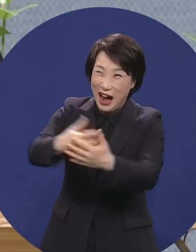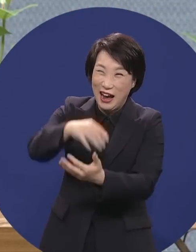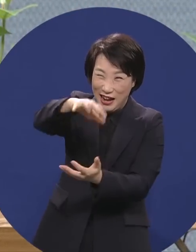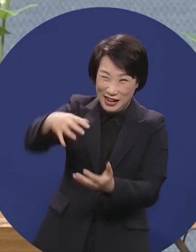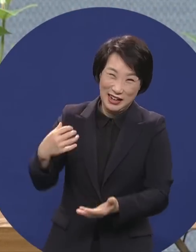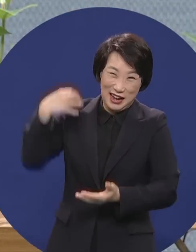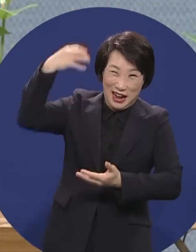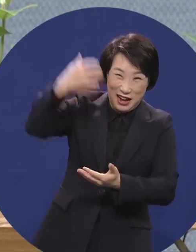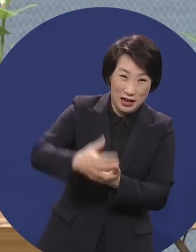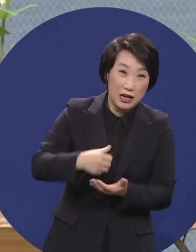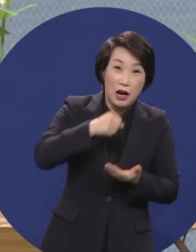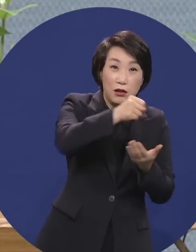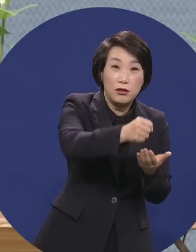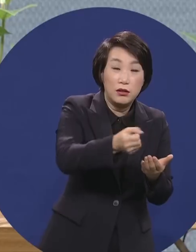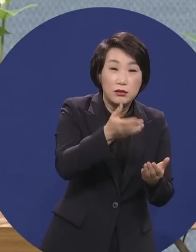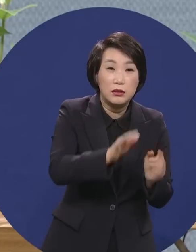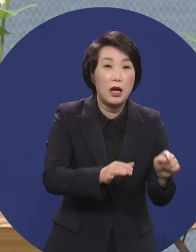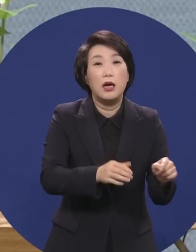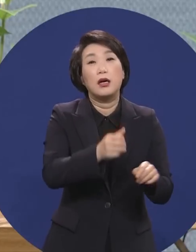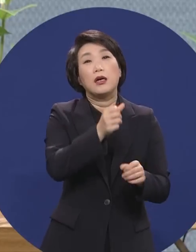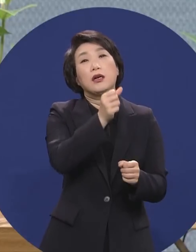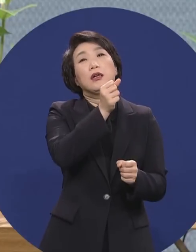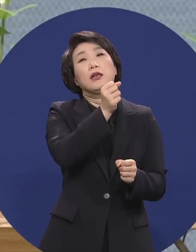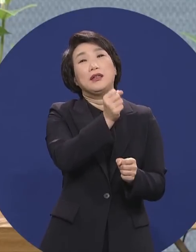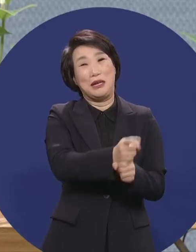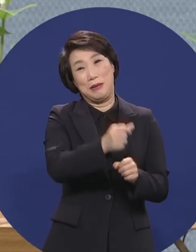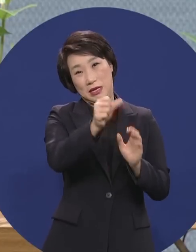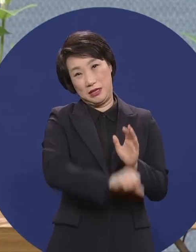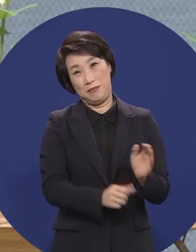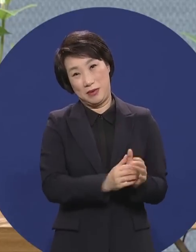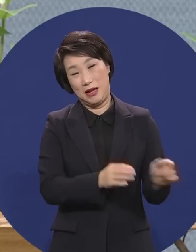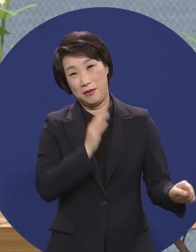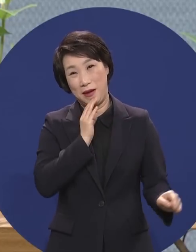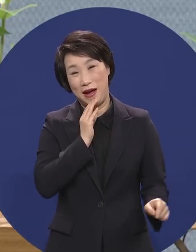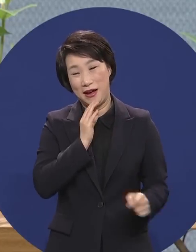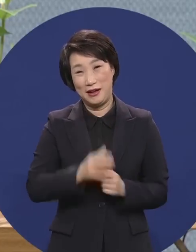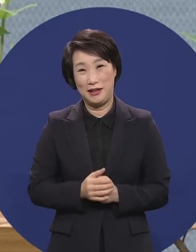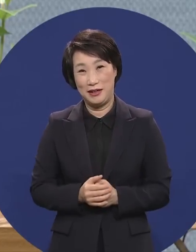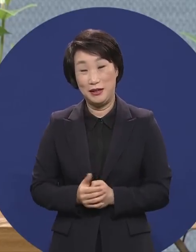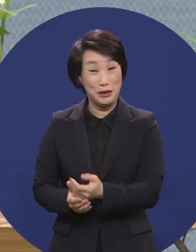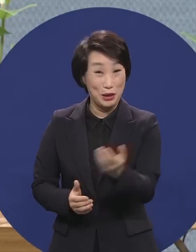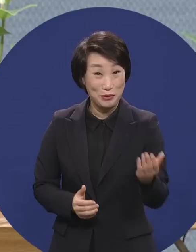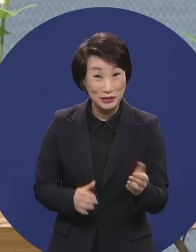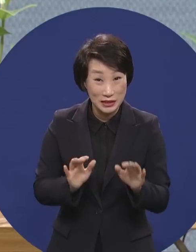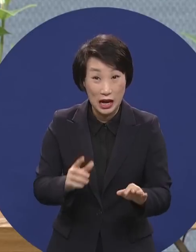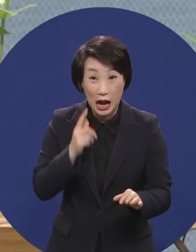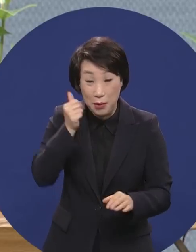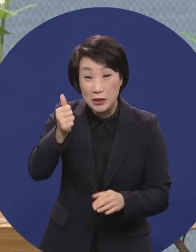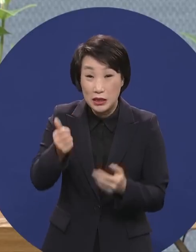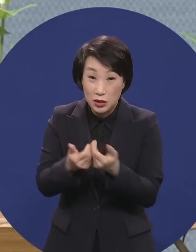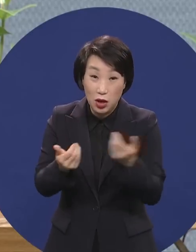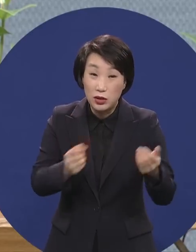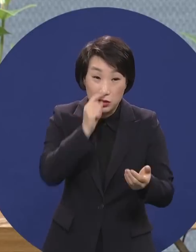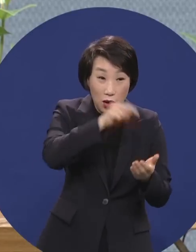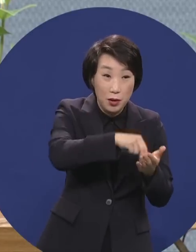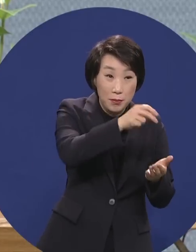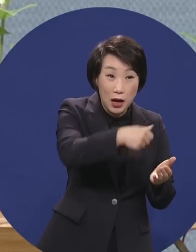떠나갔지만 그는 이미 실패자입니다. 여러분, 아버지를 떠난